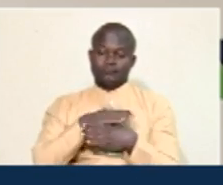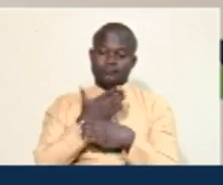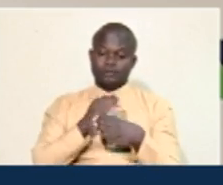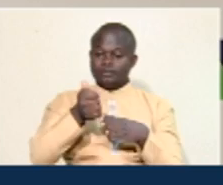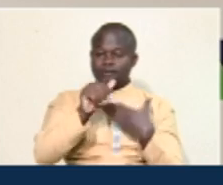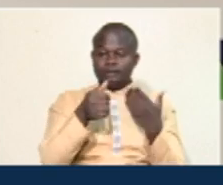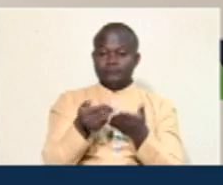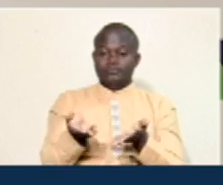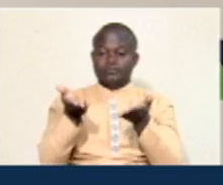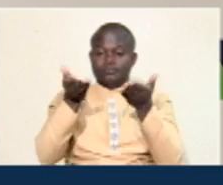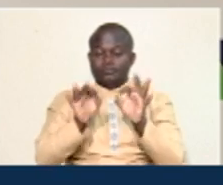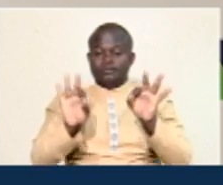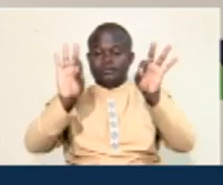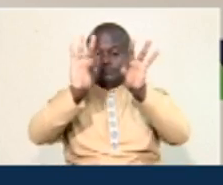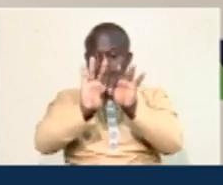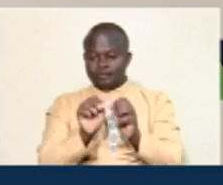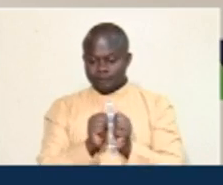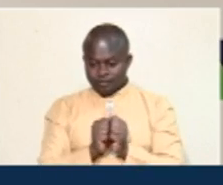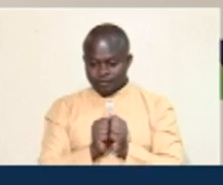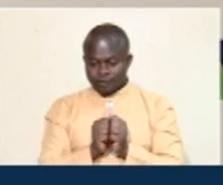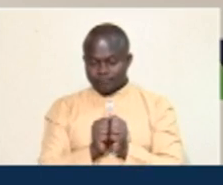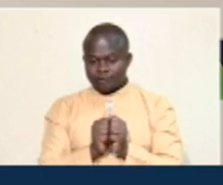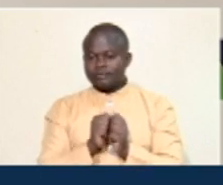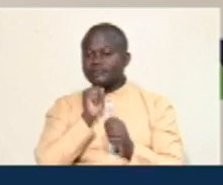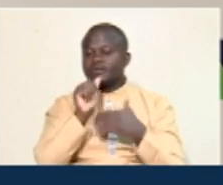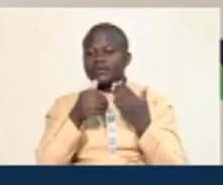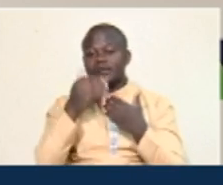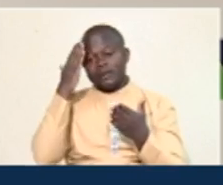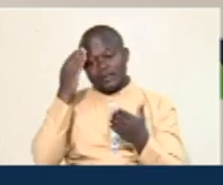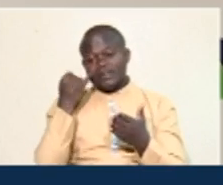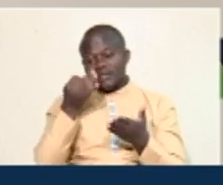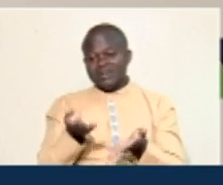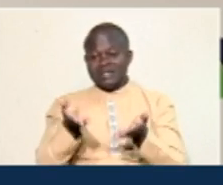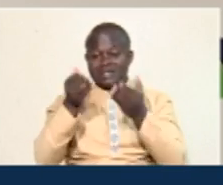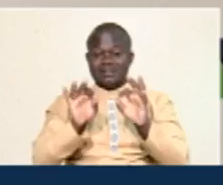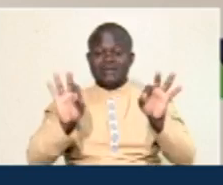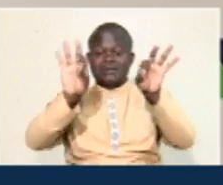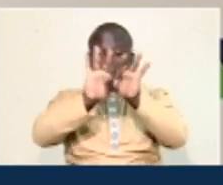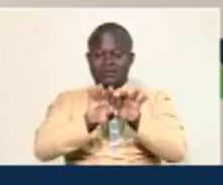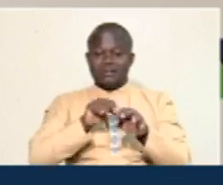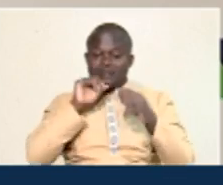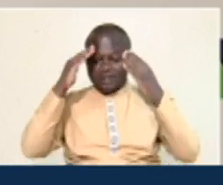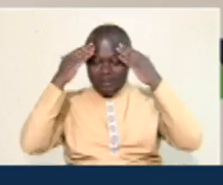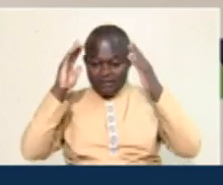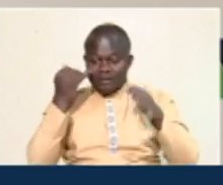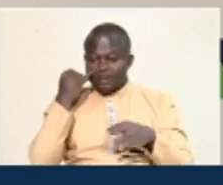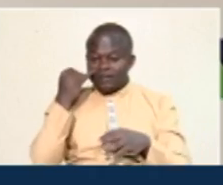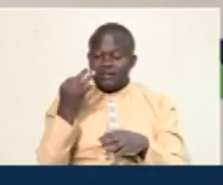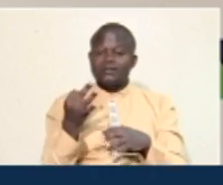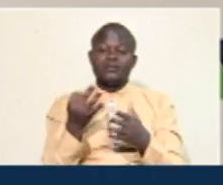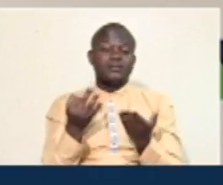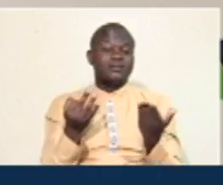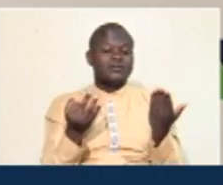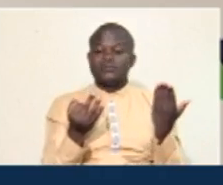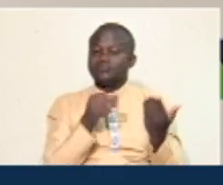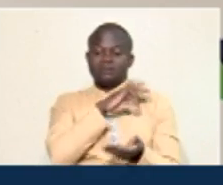zawe zikazamura agaciro. Ntabwo bazi niba zarazamuye agaciro, ntabwo bazi nta